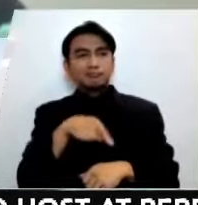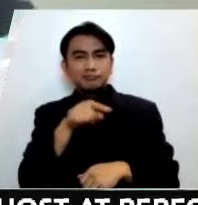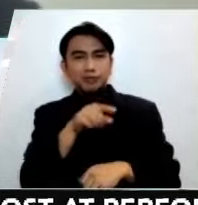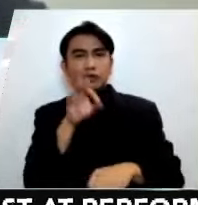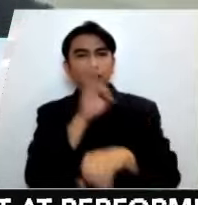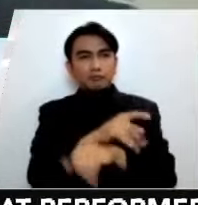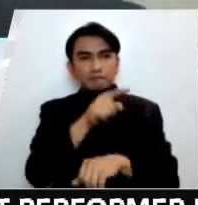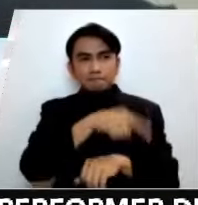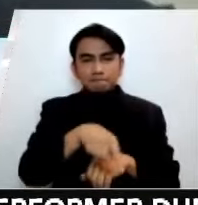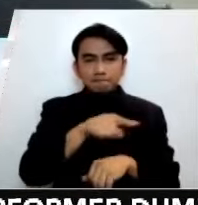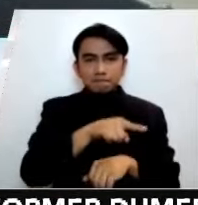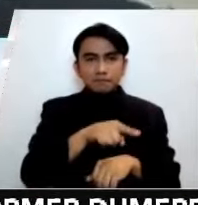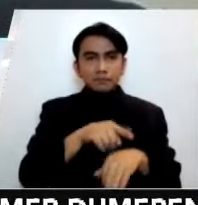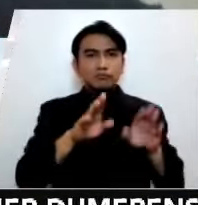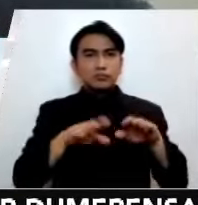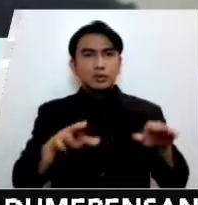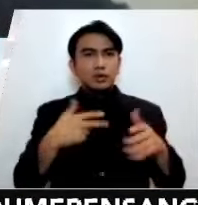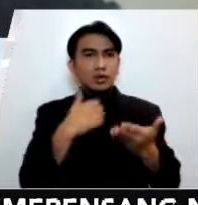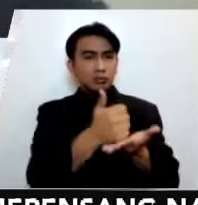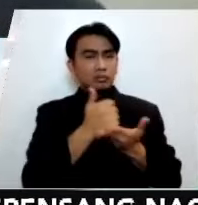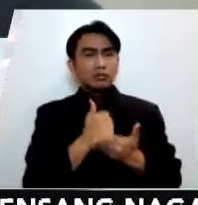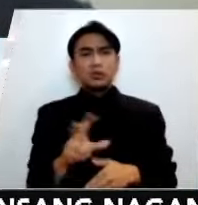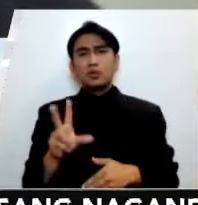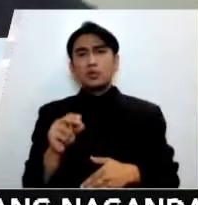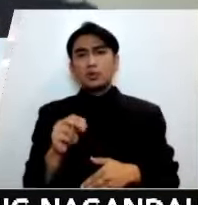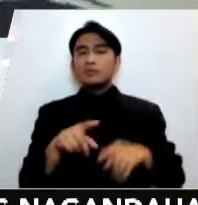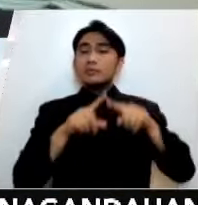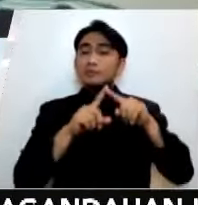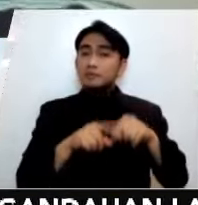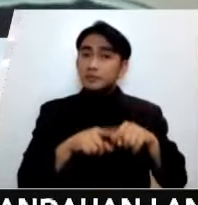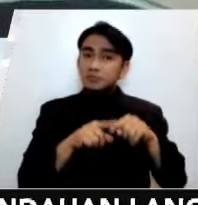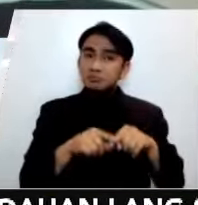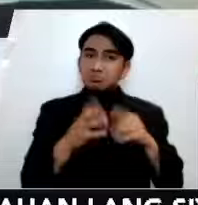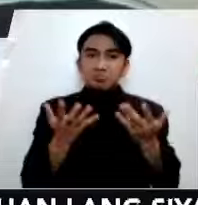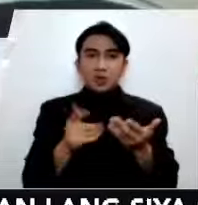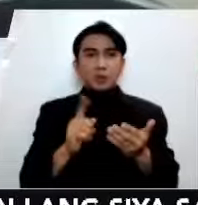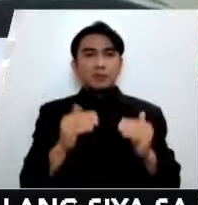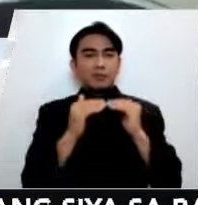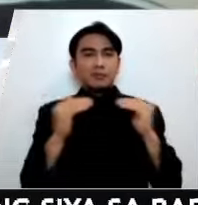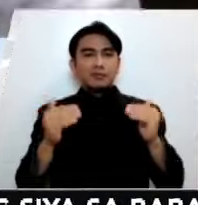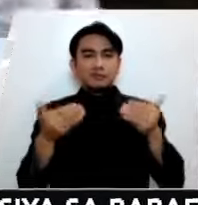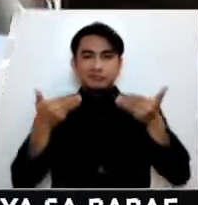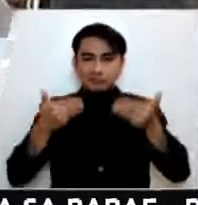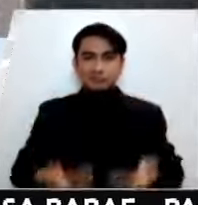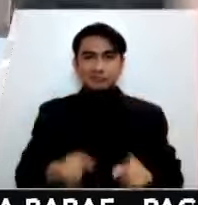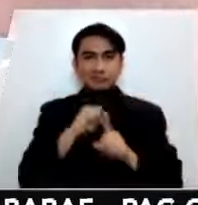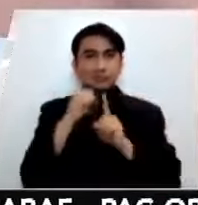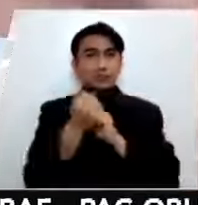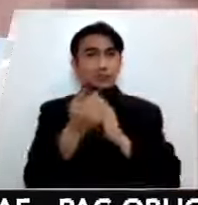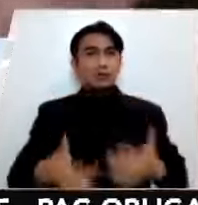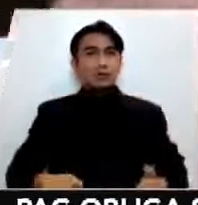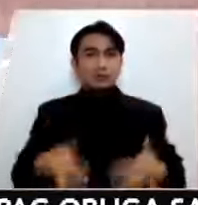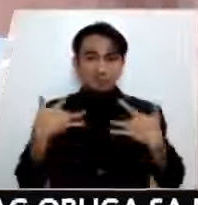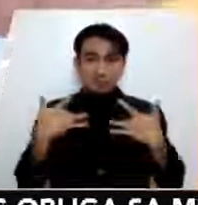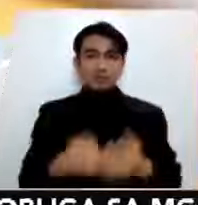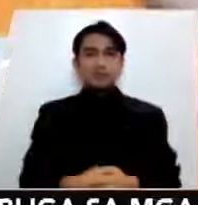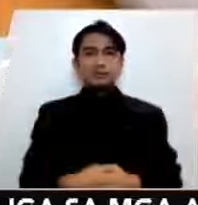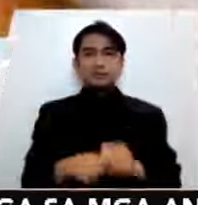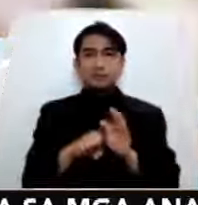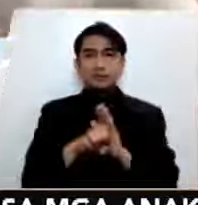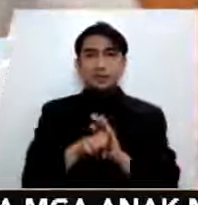tumulong sa kanila. That would also depend kung nasa ang level tayo ng estado ng pamumuhay. Kung nasa middle class ang